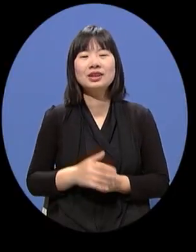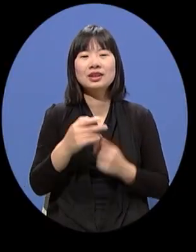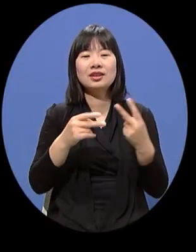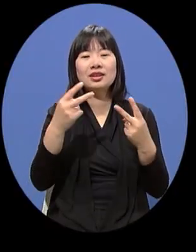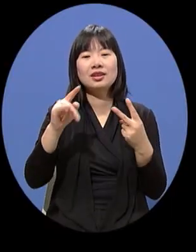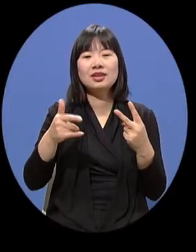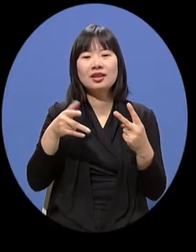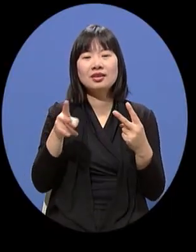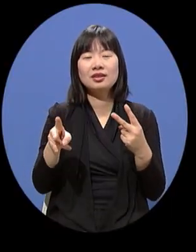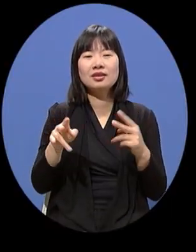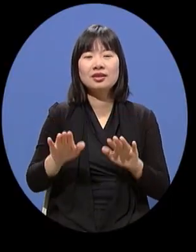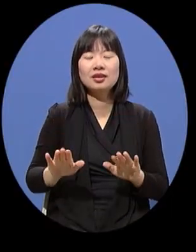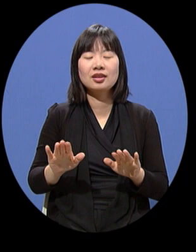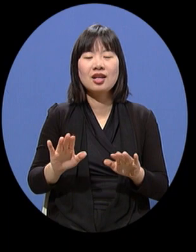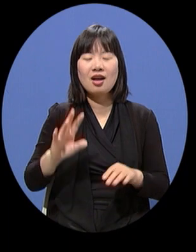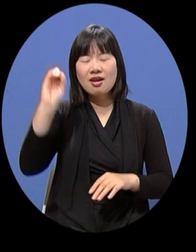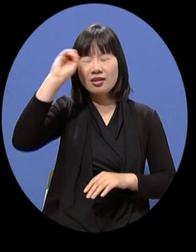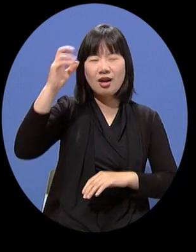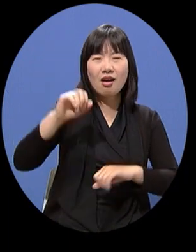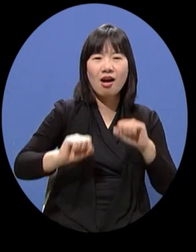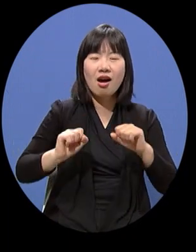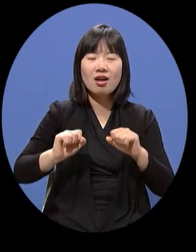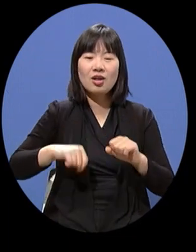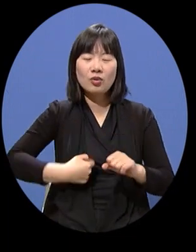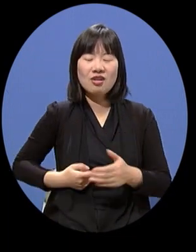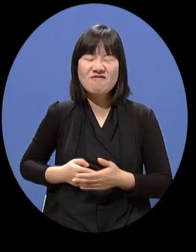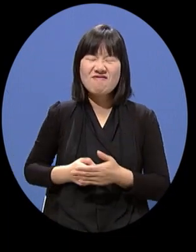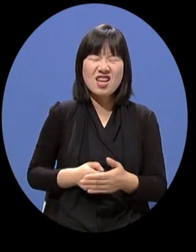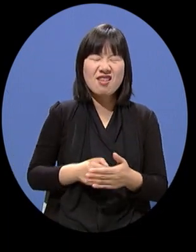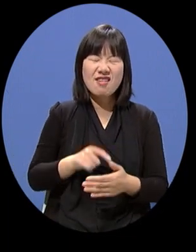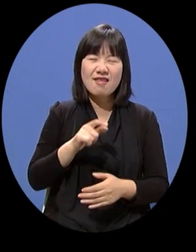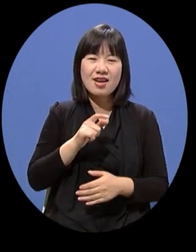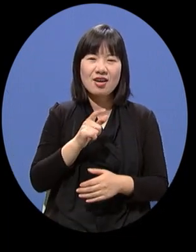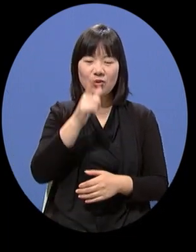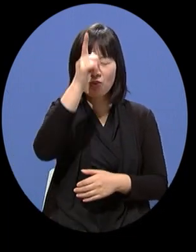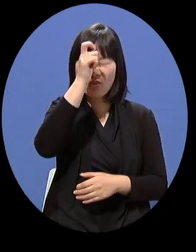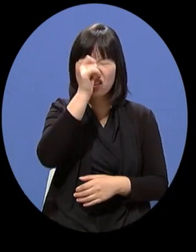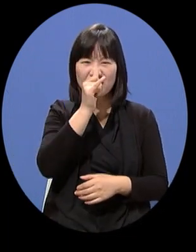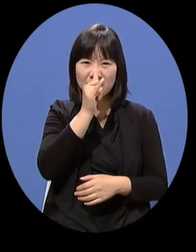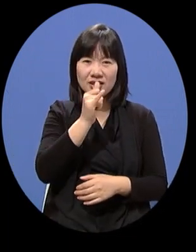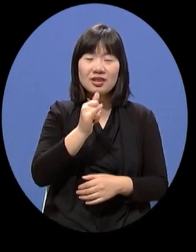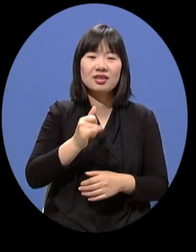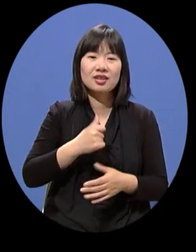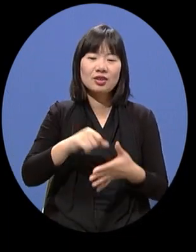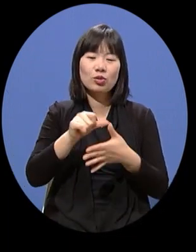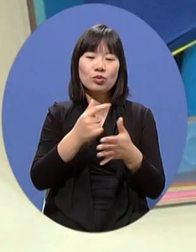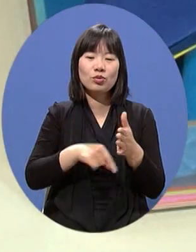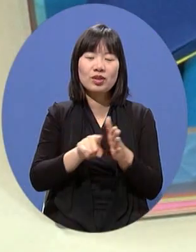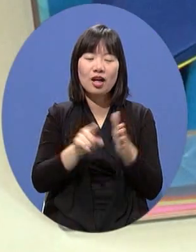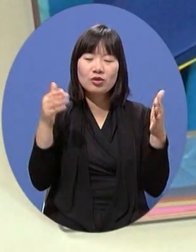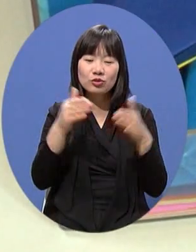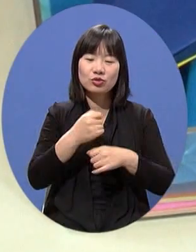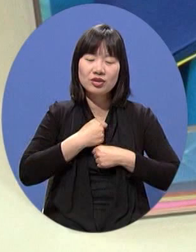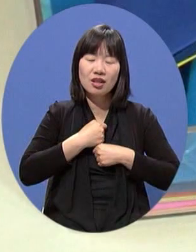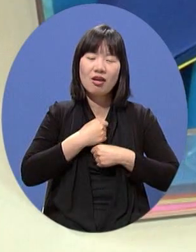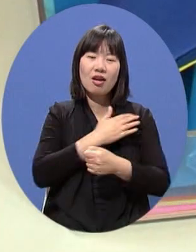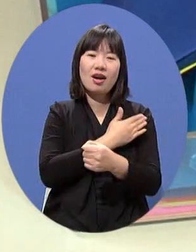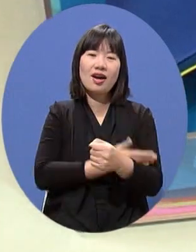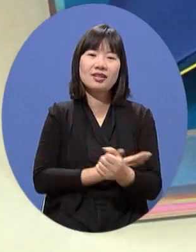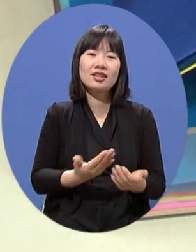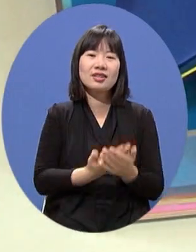2단계. 충동적이고 독단적인 서진이를 위한 주의력 향상 놀이. 나